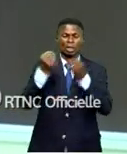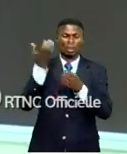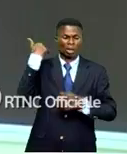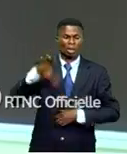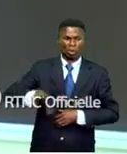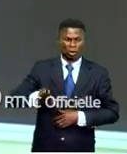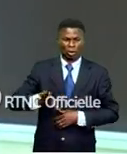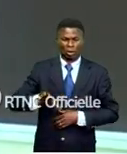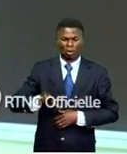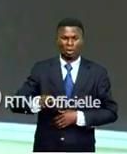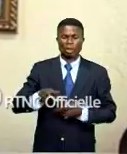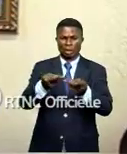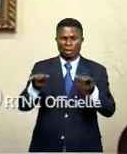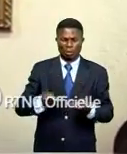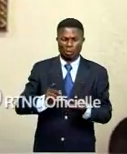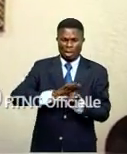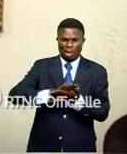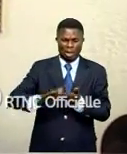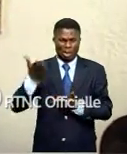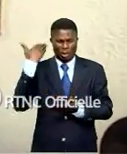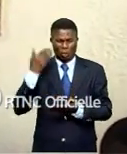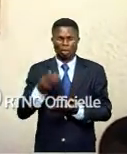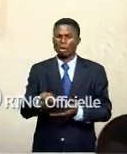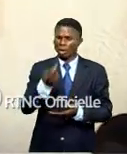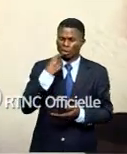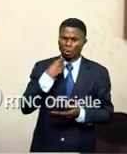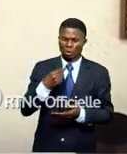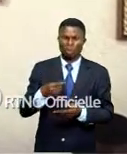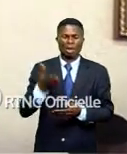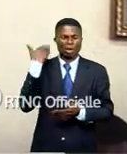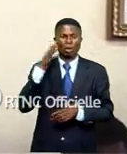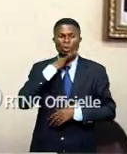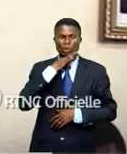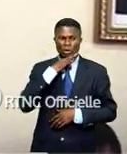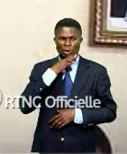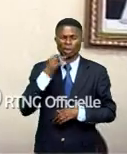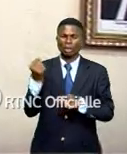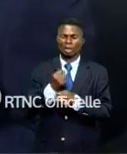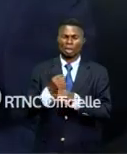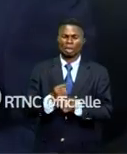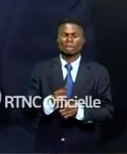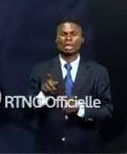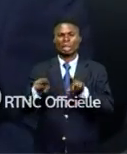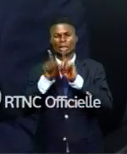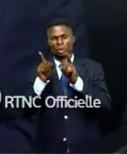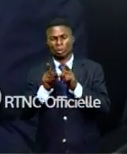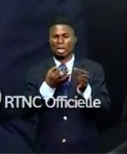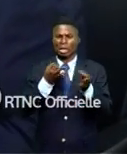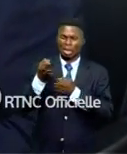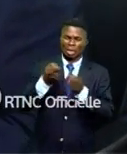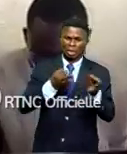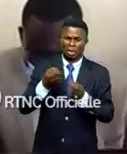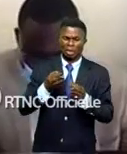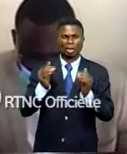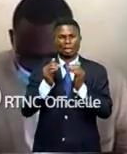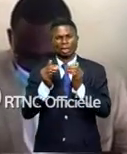au-delà du simple traitement, est appelée à traiter également les eaux usées. L'investissement, les créances, les explications en